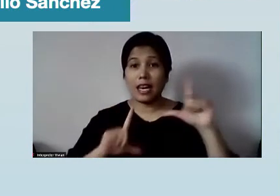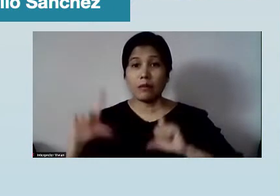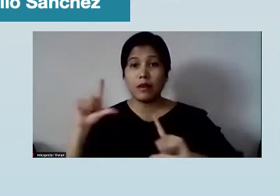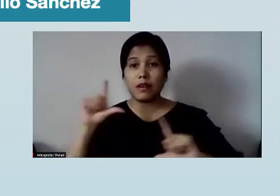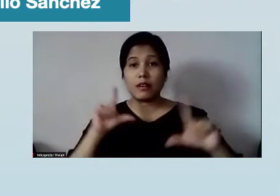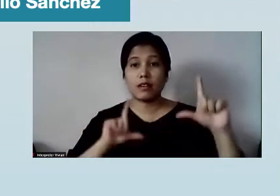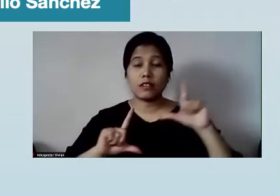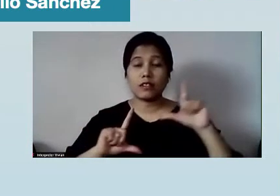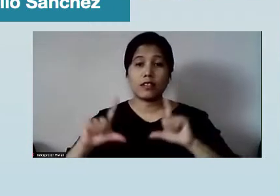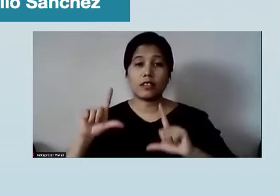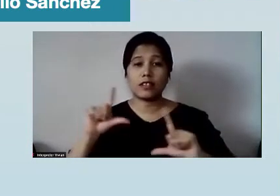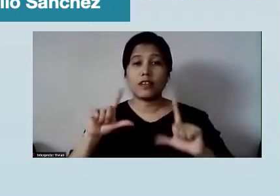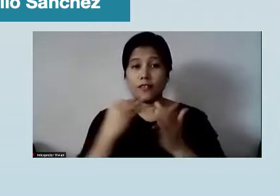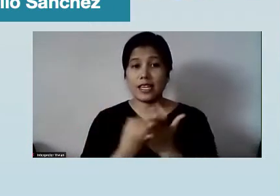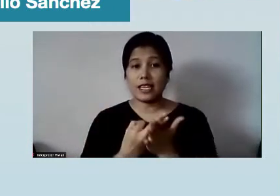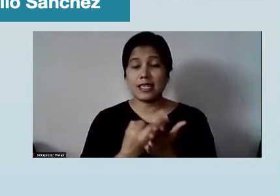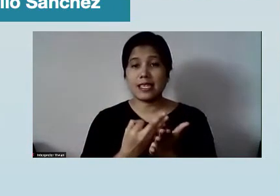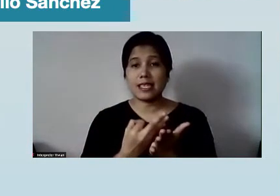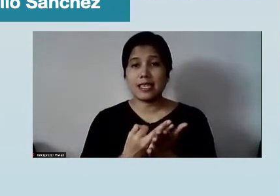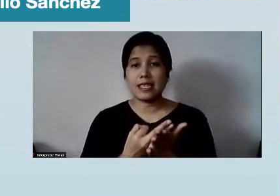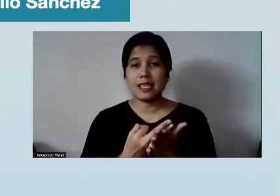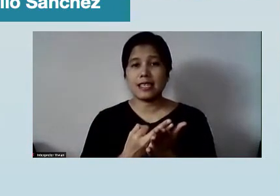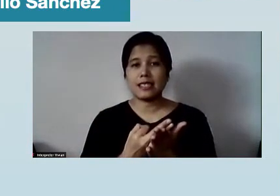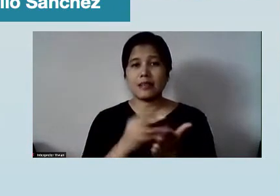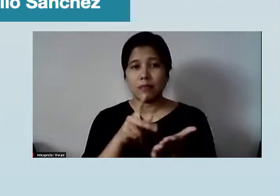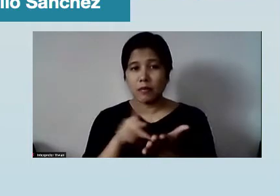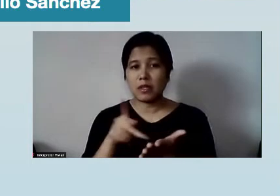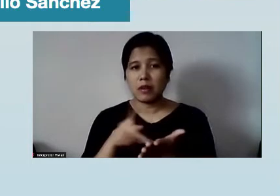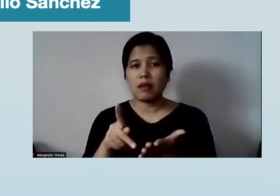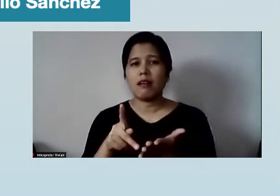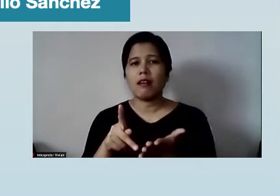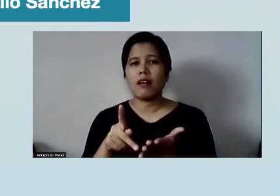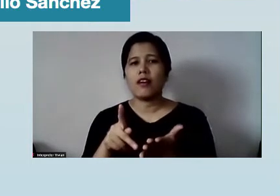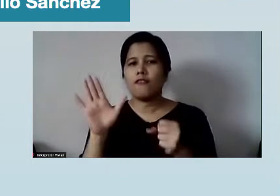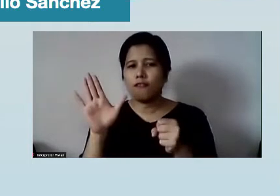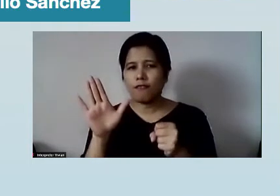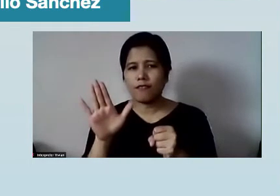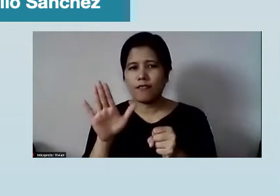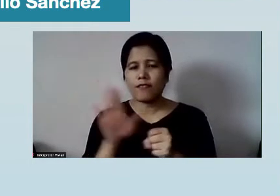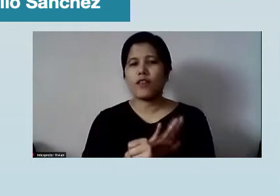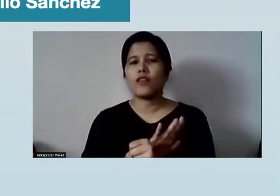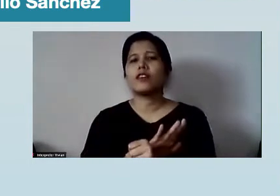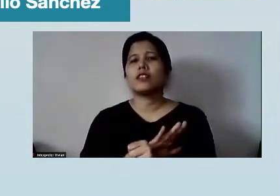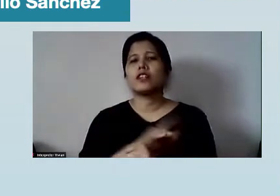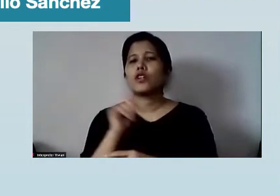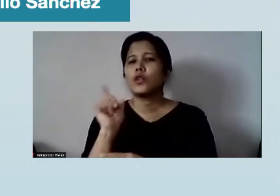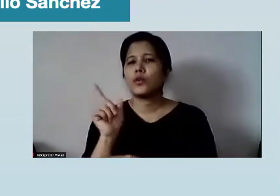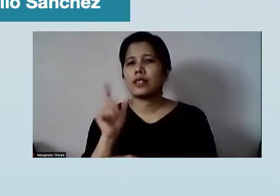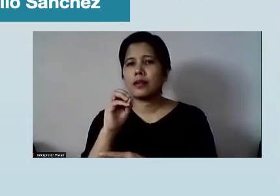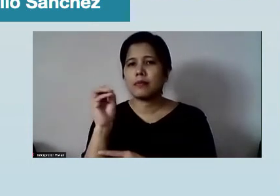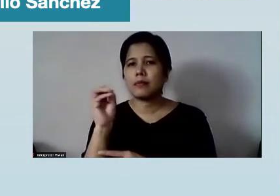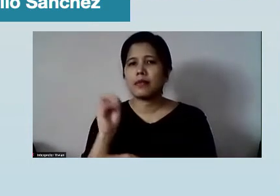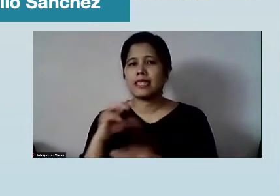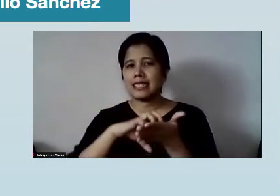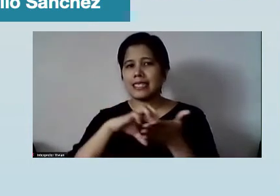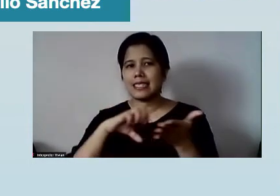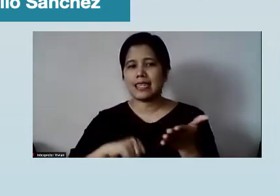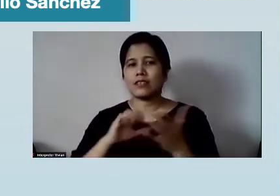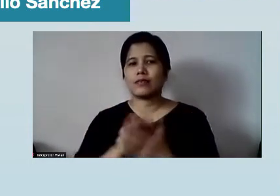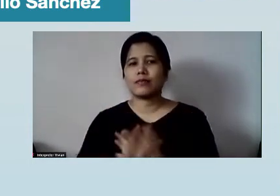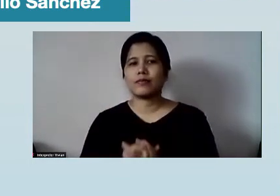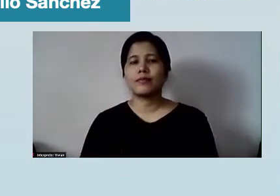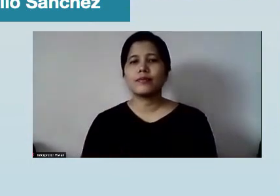Laboratory fees, dapat meron ka ring full 20% discount. No? And